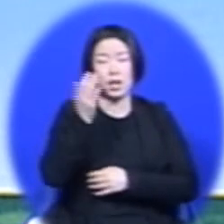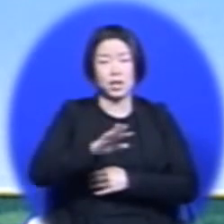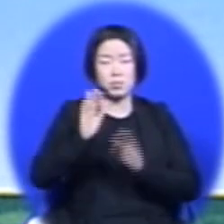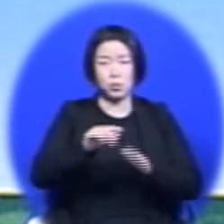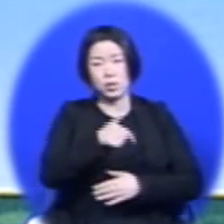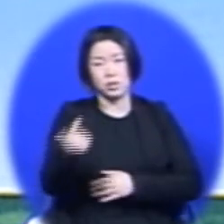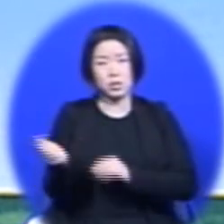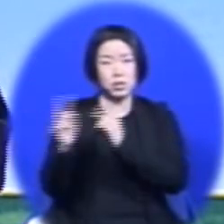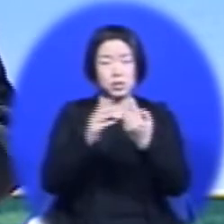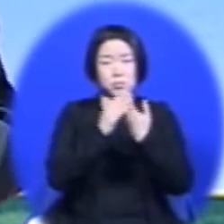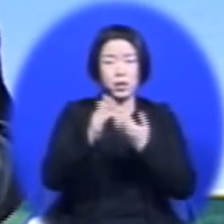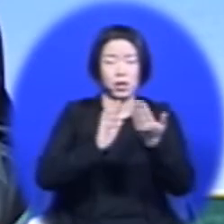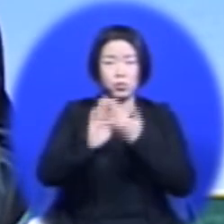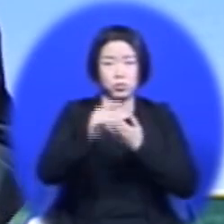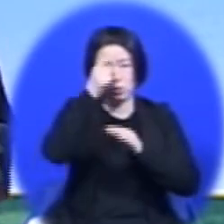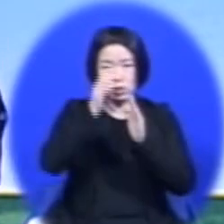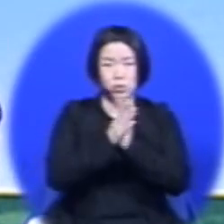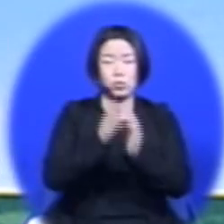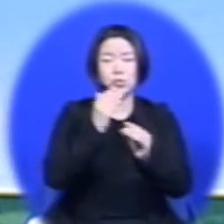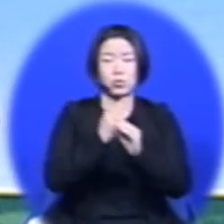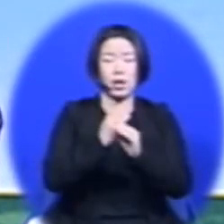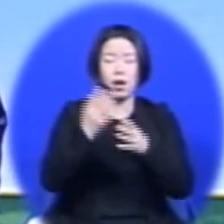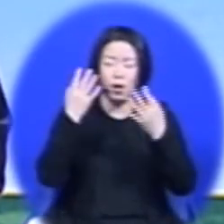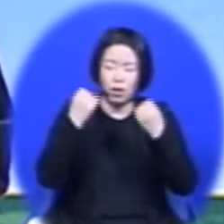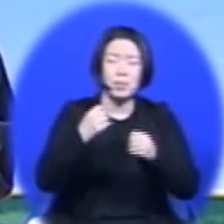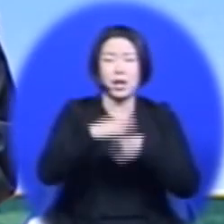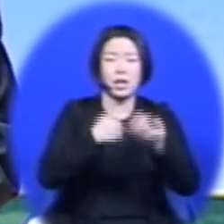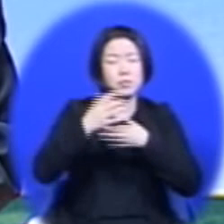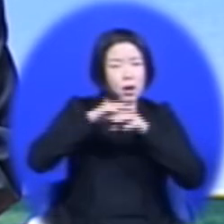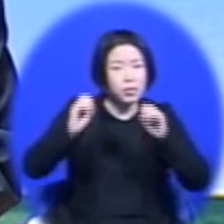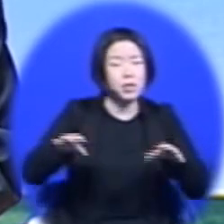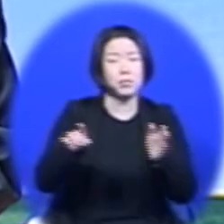후 기도하는 중에 내가 얼마나 하나님을 헛되이 믿었으며,